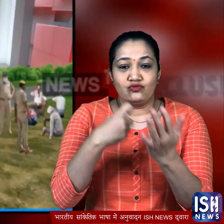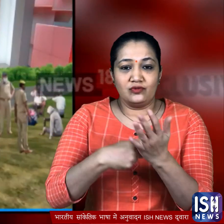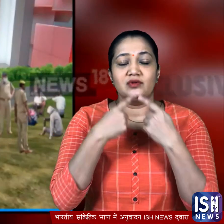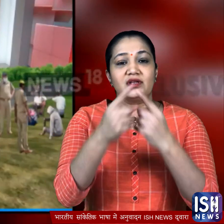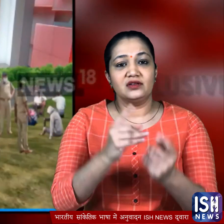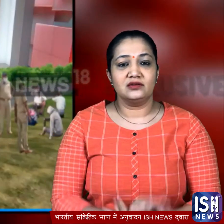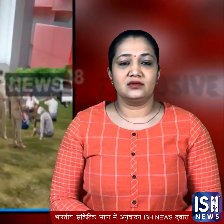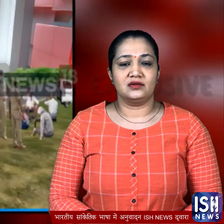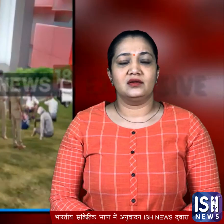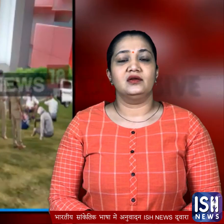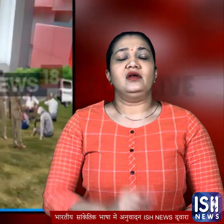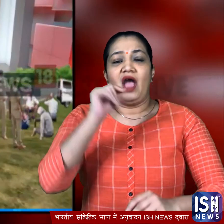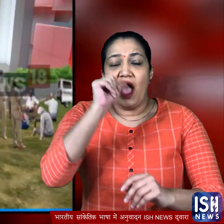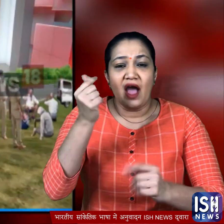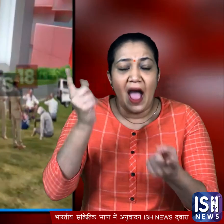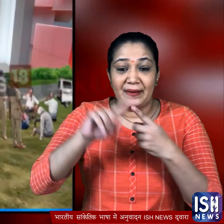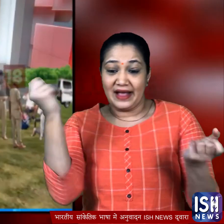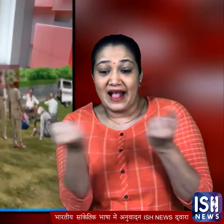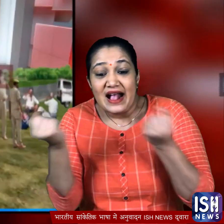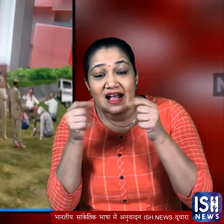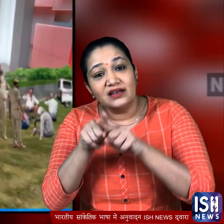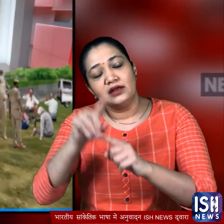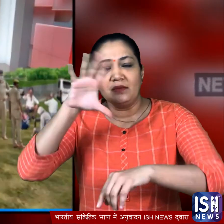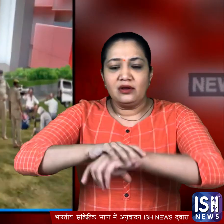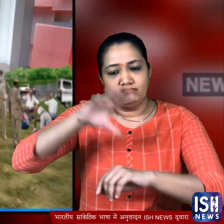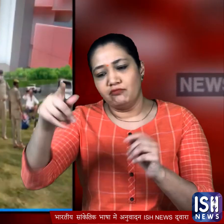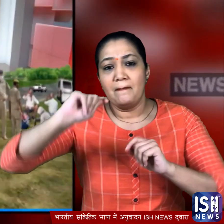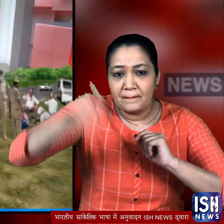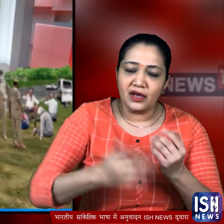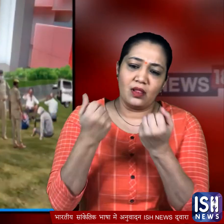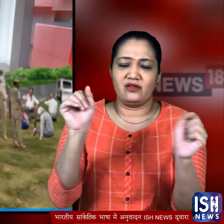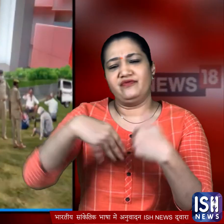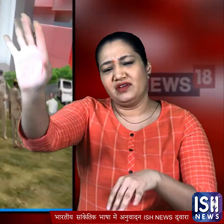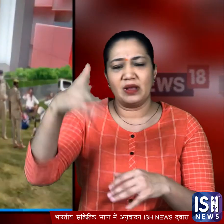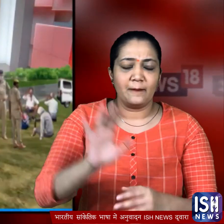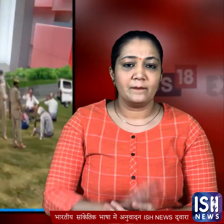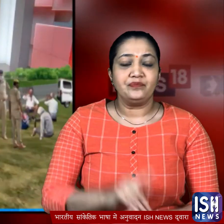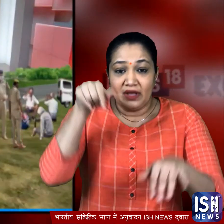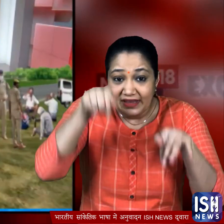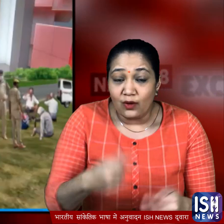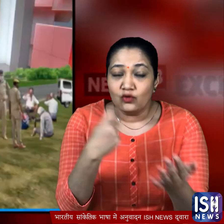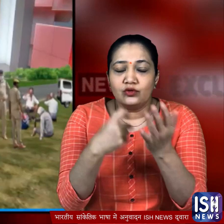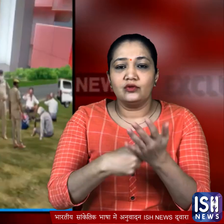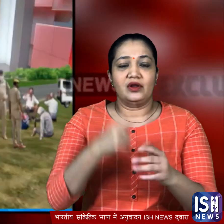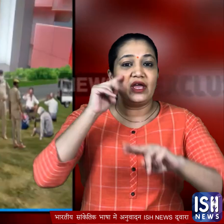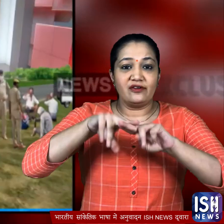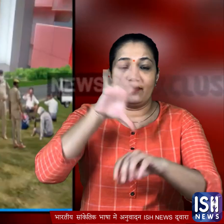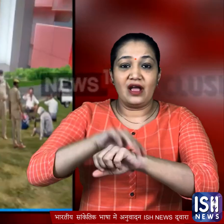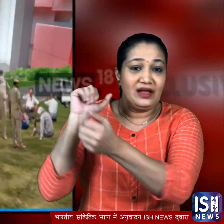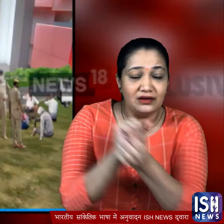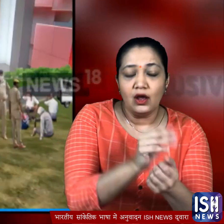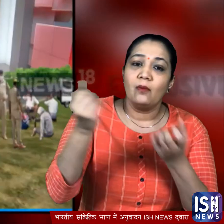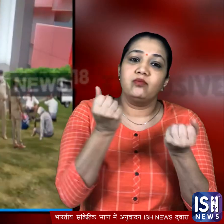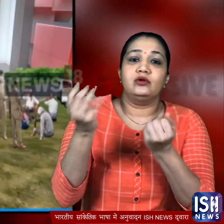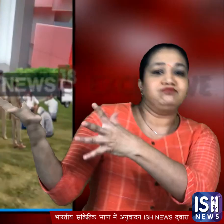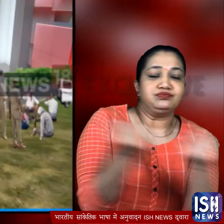नए प्रस्ताव में इस बात का जिक्र भी है कि शराब के साथ पकड़ी गई गाड़ी को भी जुर्माना लेकर छोड़ा जा सकता है, जबकि शराबबंदी के कानून के तहत शराब के साथ पकड़ी